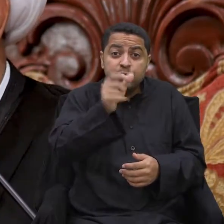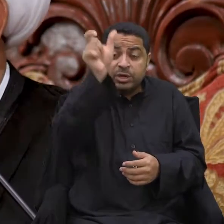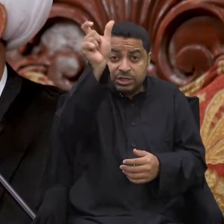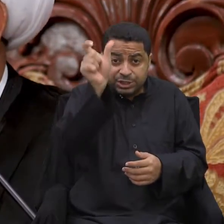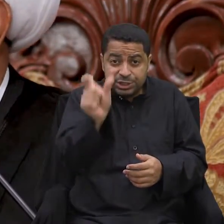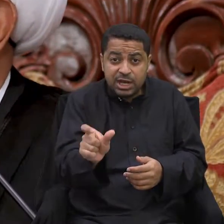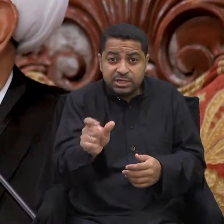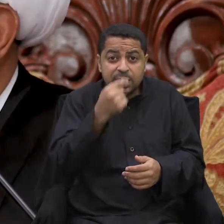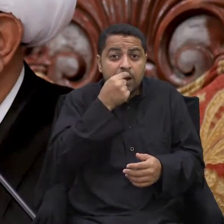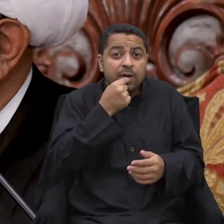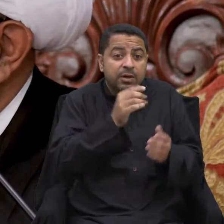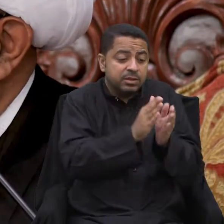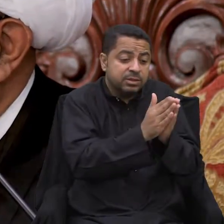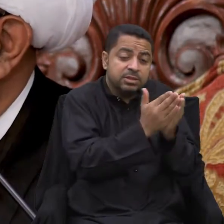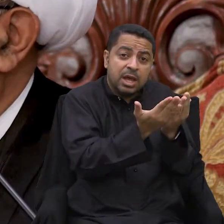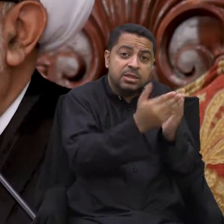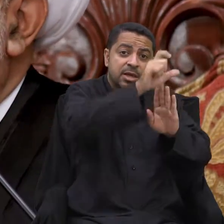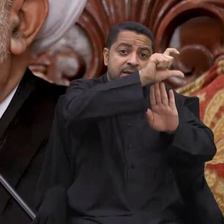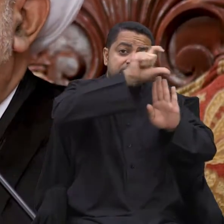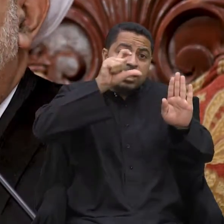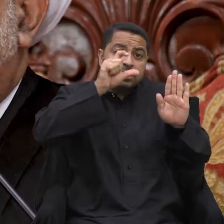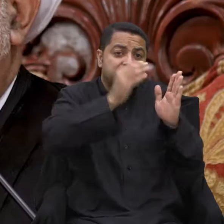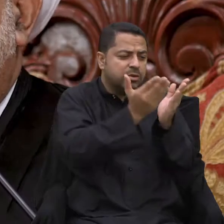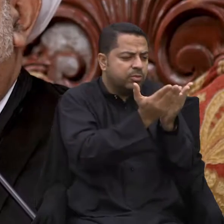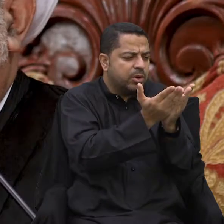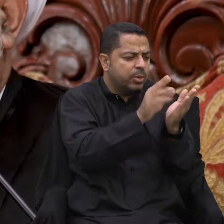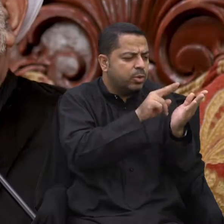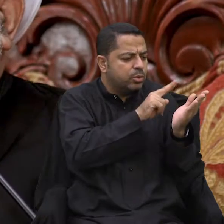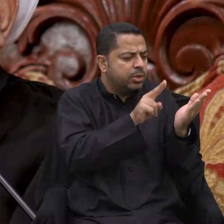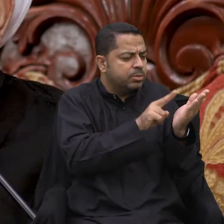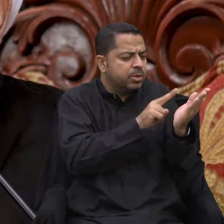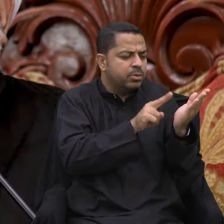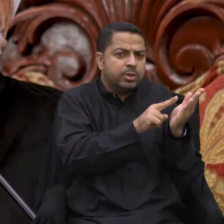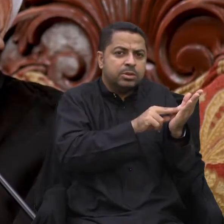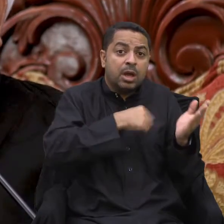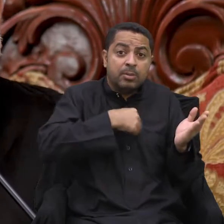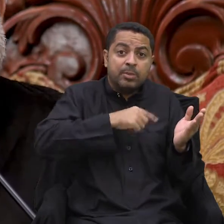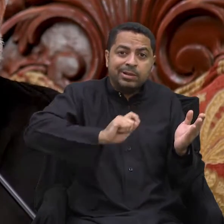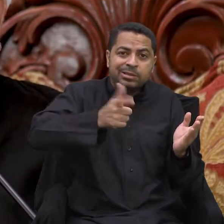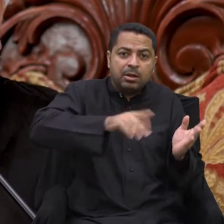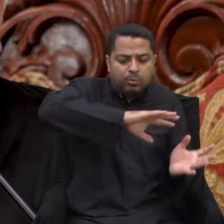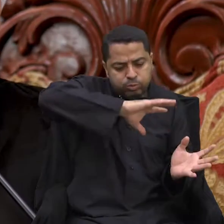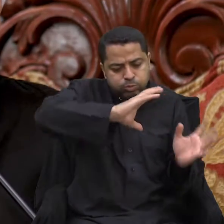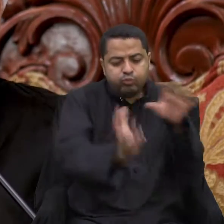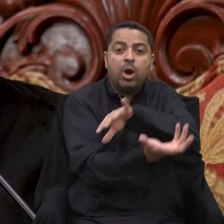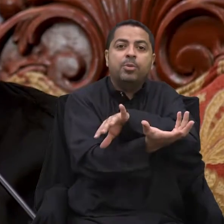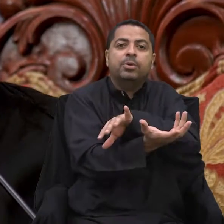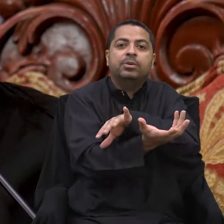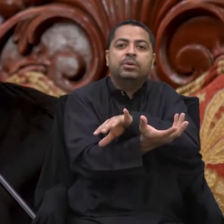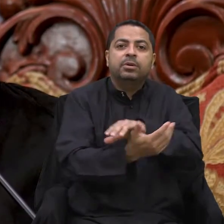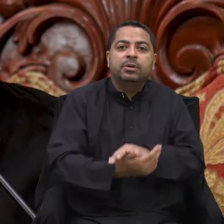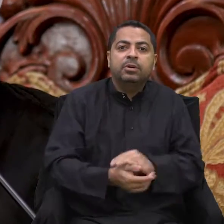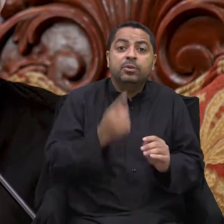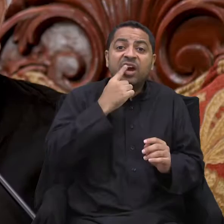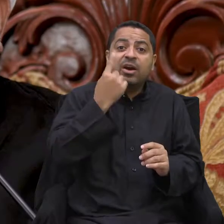قرأ القرآن، قرأ سورة أو قرأ كل القرآن فتغير في نفس السنة